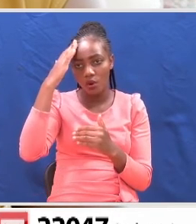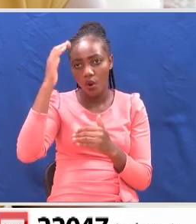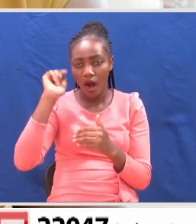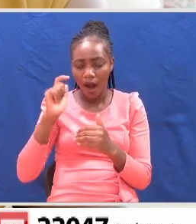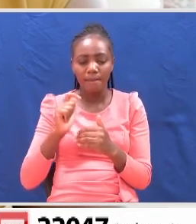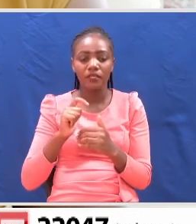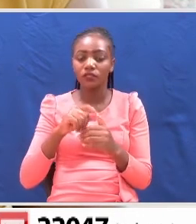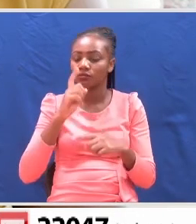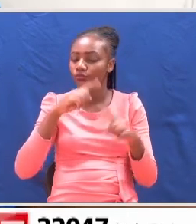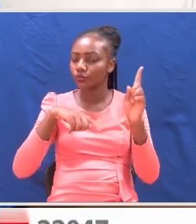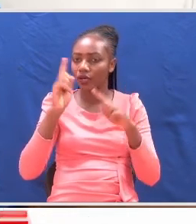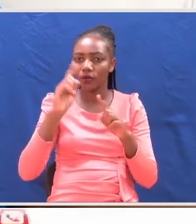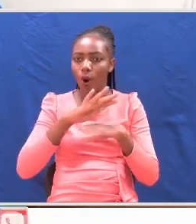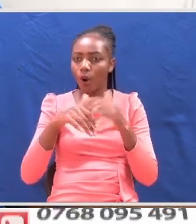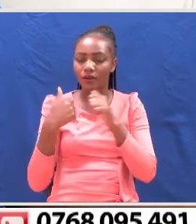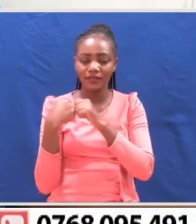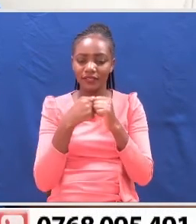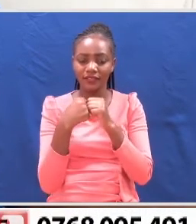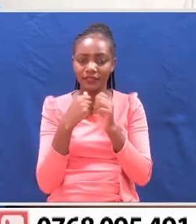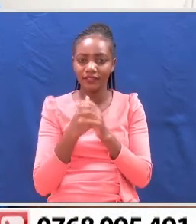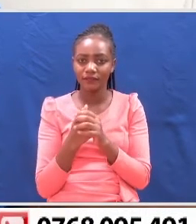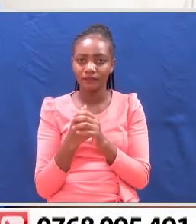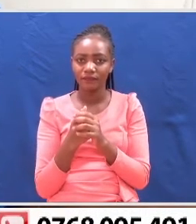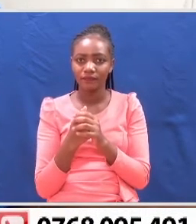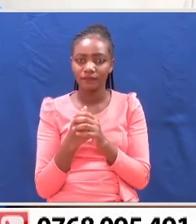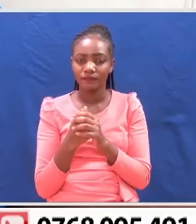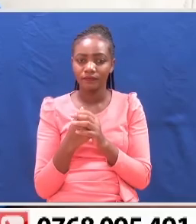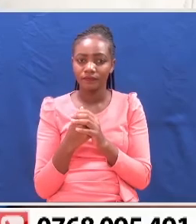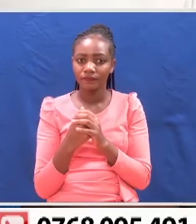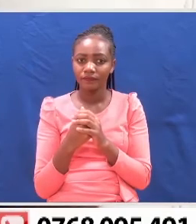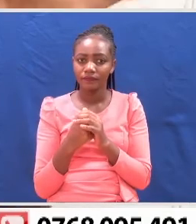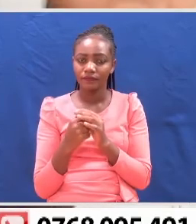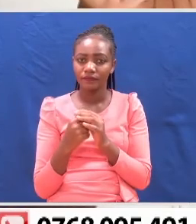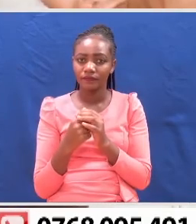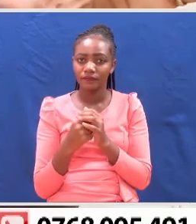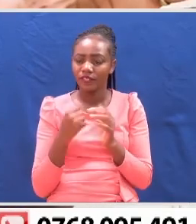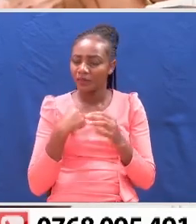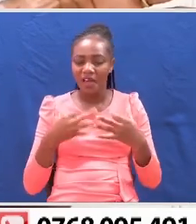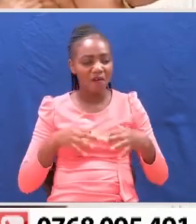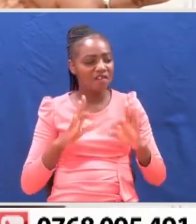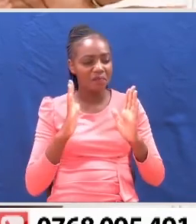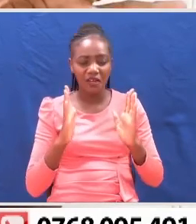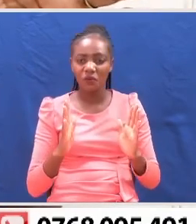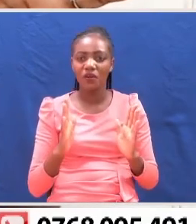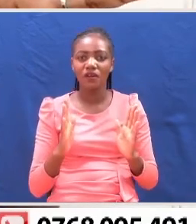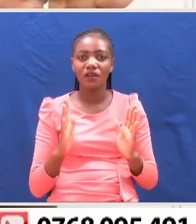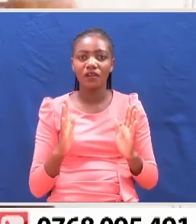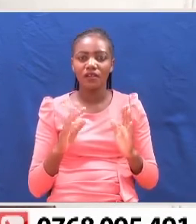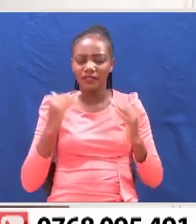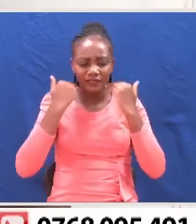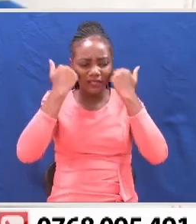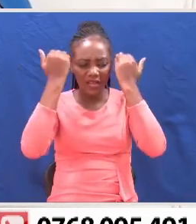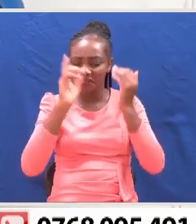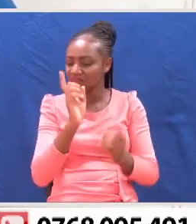na jizo changamoto kwa njia gani. What keeps you going? What keeps me going ni mimi ni mtu tu niko free. Sina anga ma stress